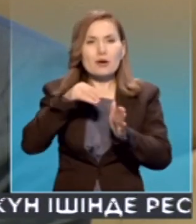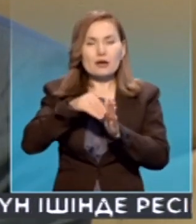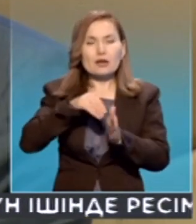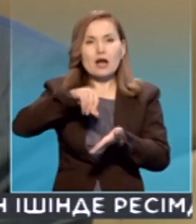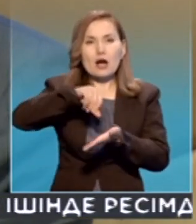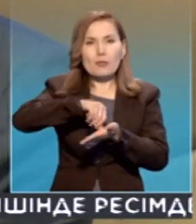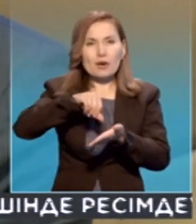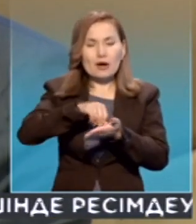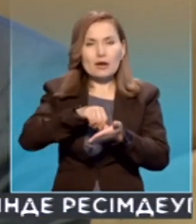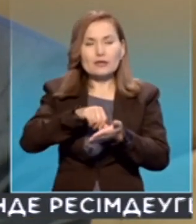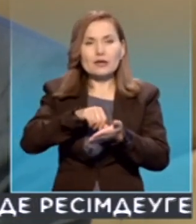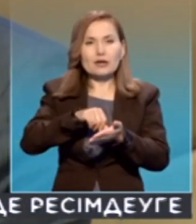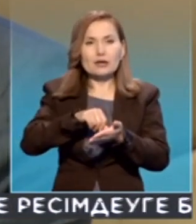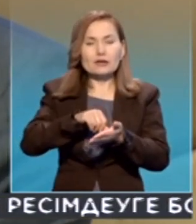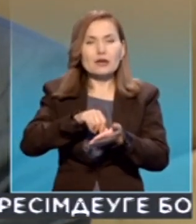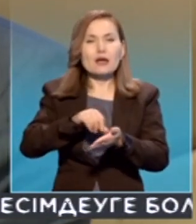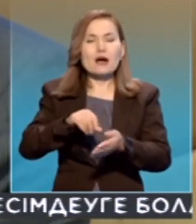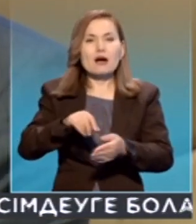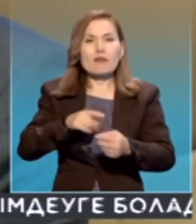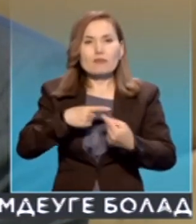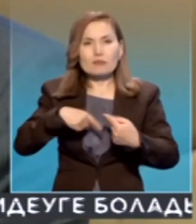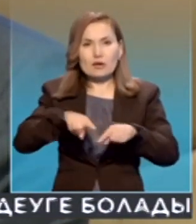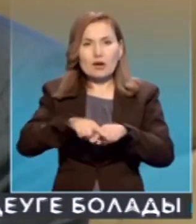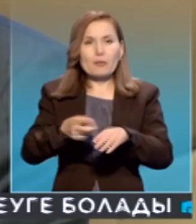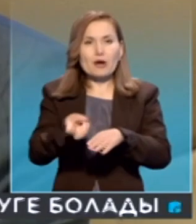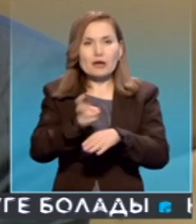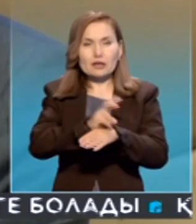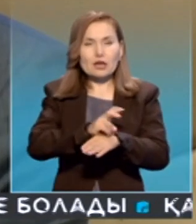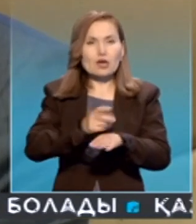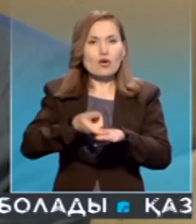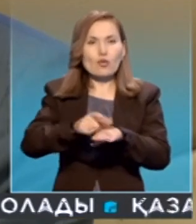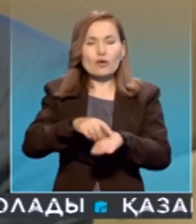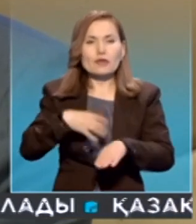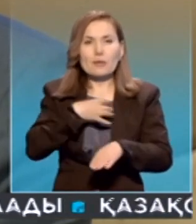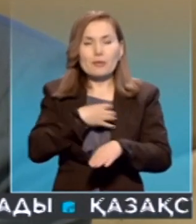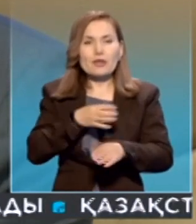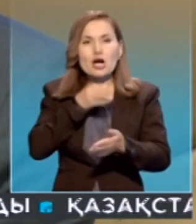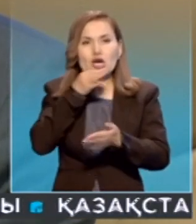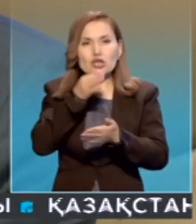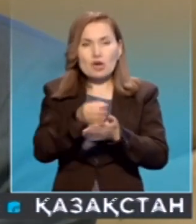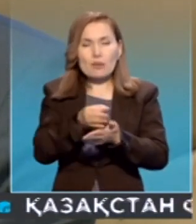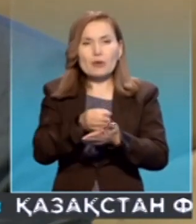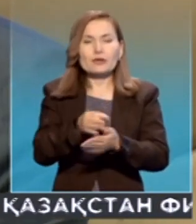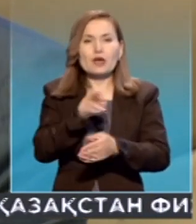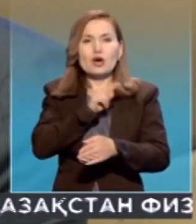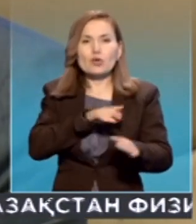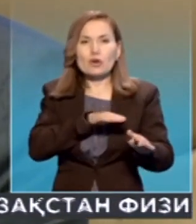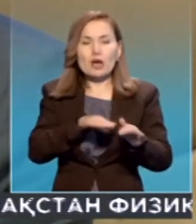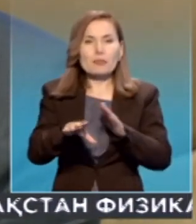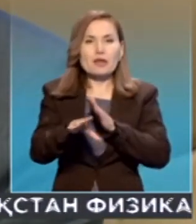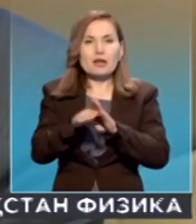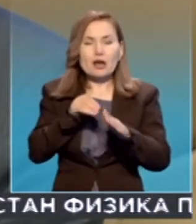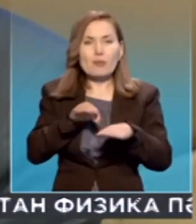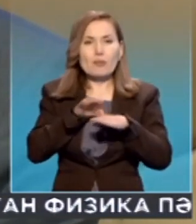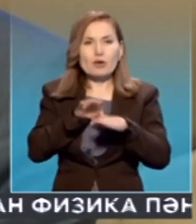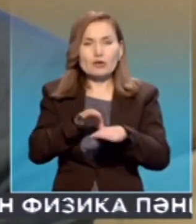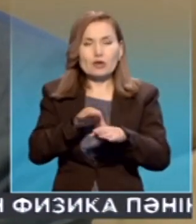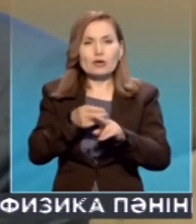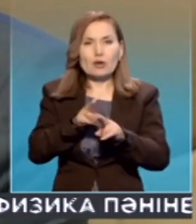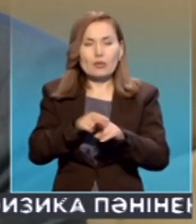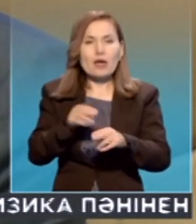қамтамасыз ету өте маңызды. Сіздерге жауапты миссия референдум өткізу